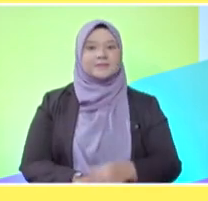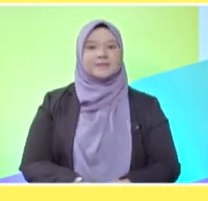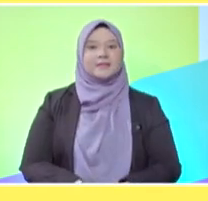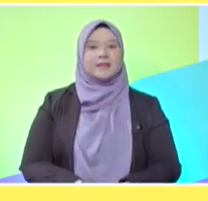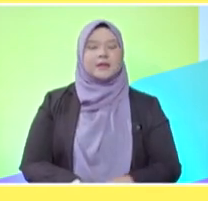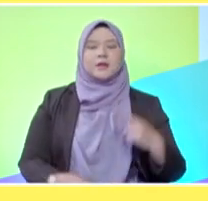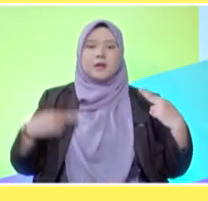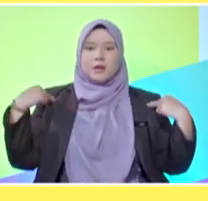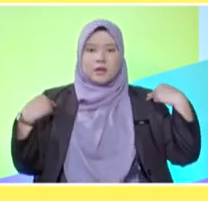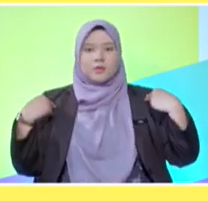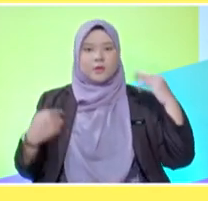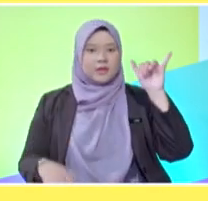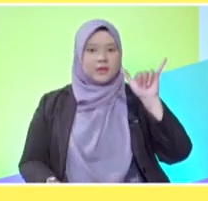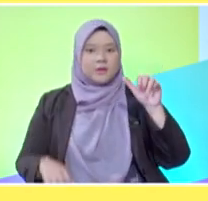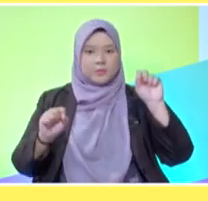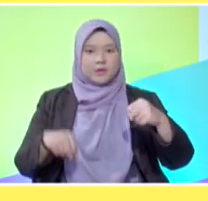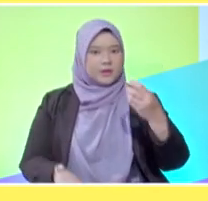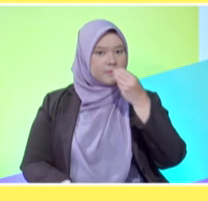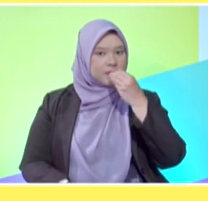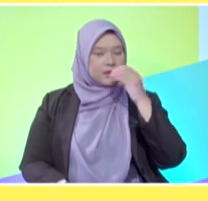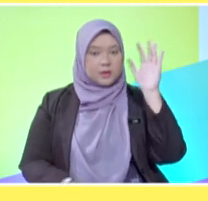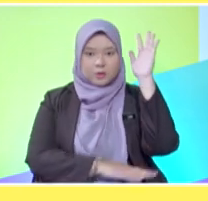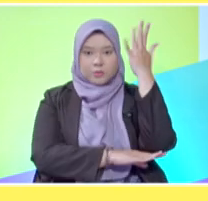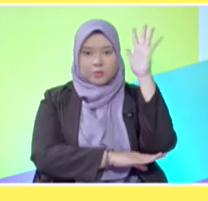nih kita kenali sebagai Herbie